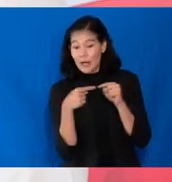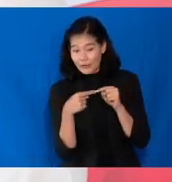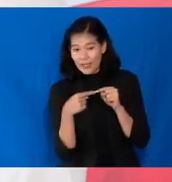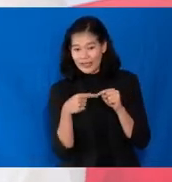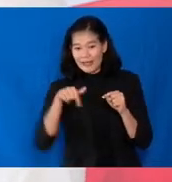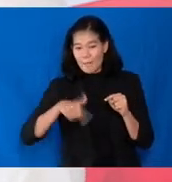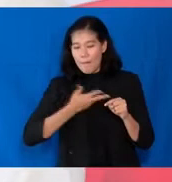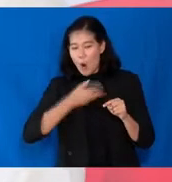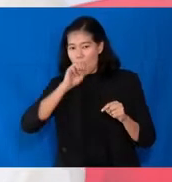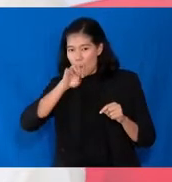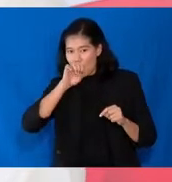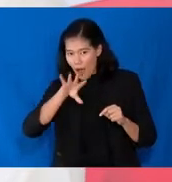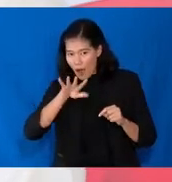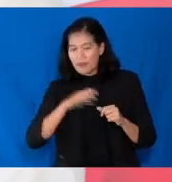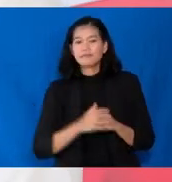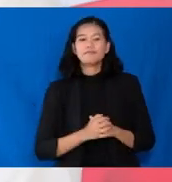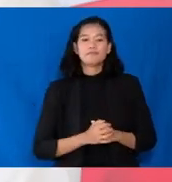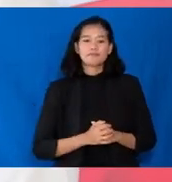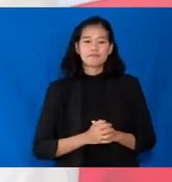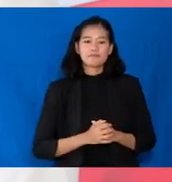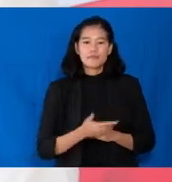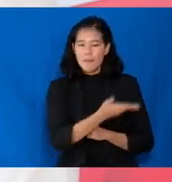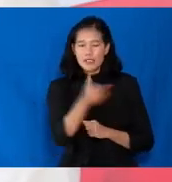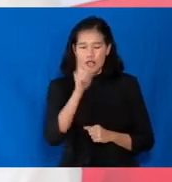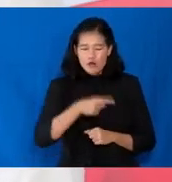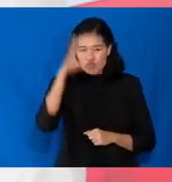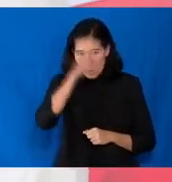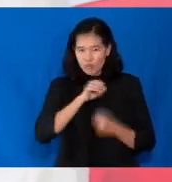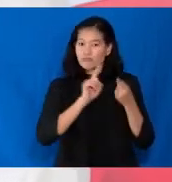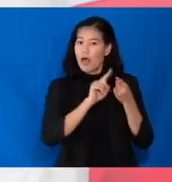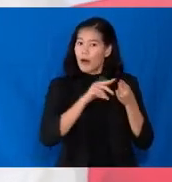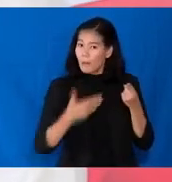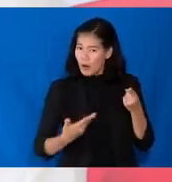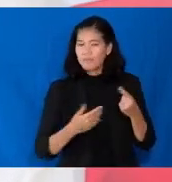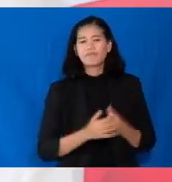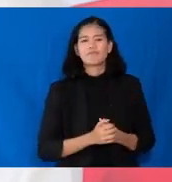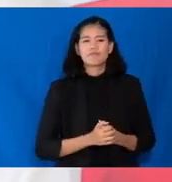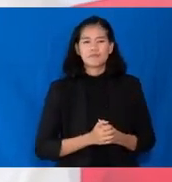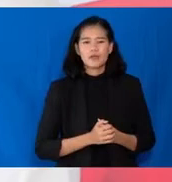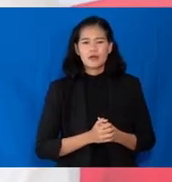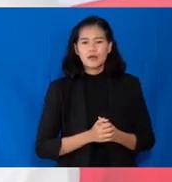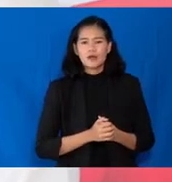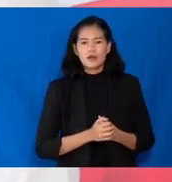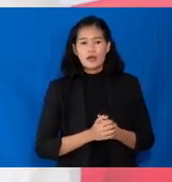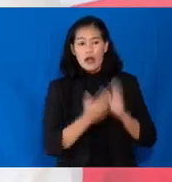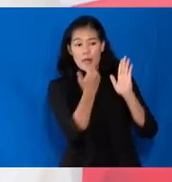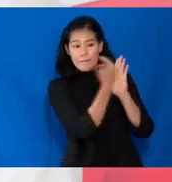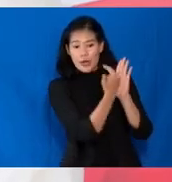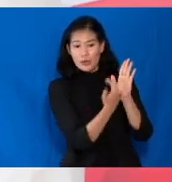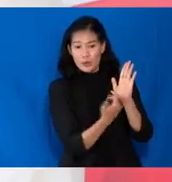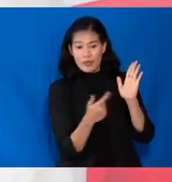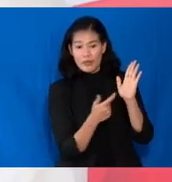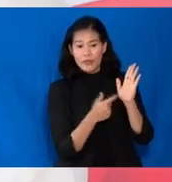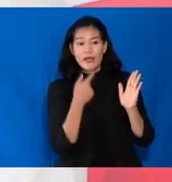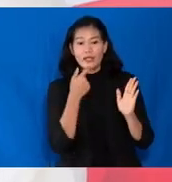beberapa hal yang perlu diketahui oleh masyarakat pertama Mengapa kebijakan pembatasan